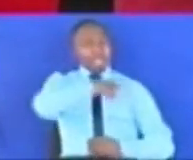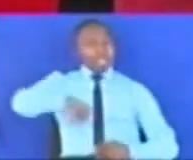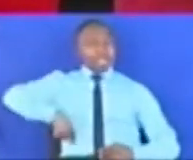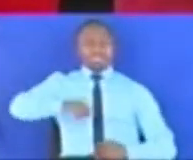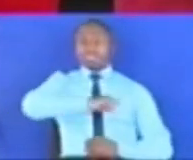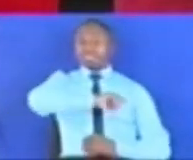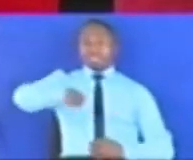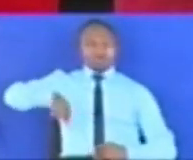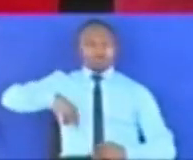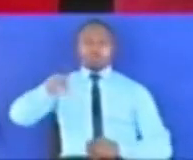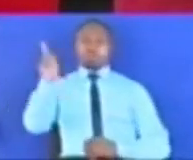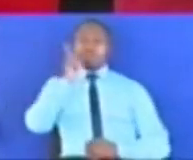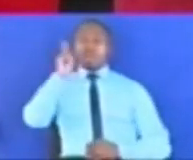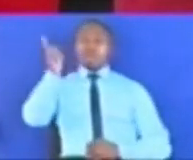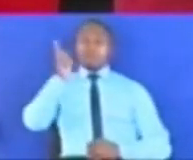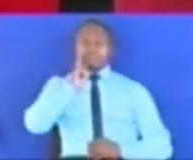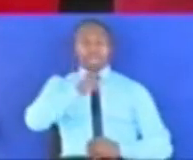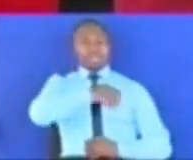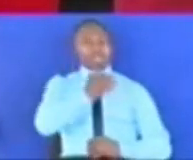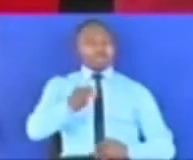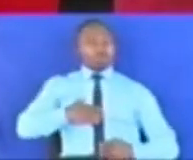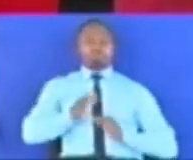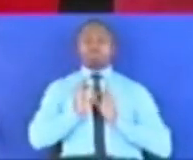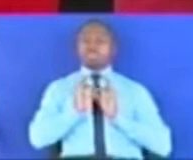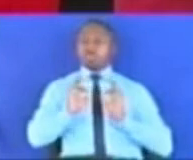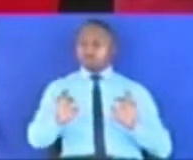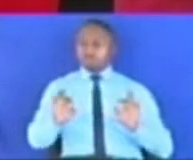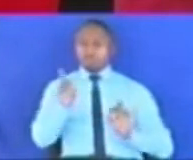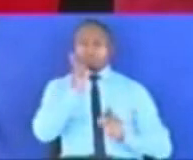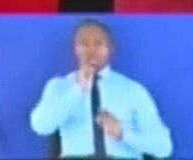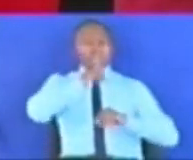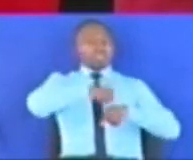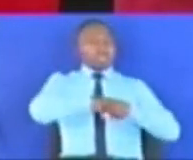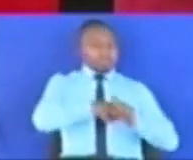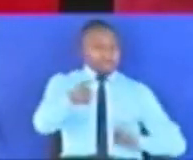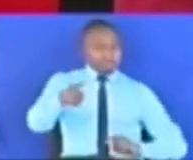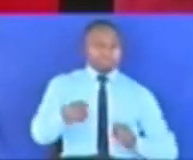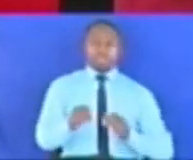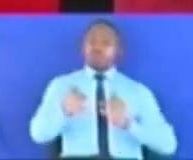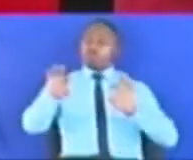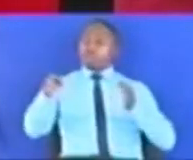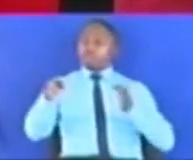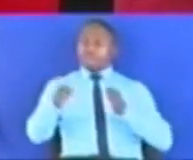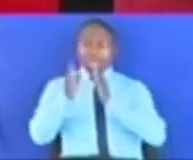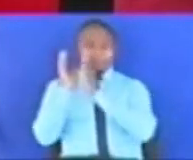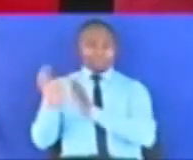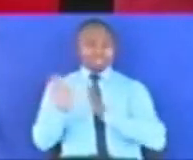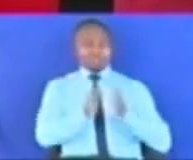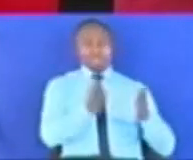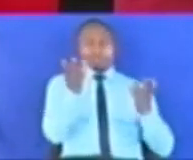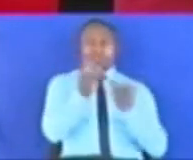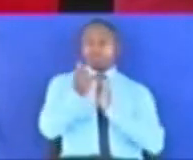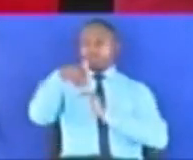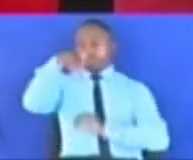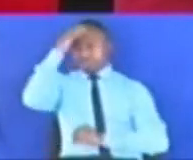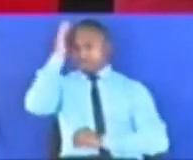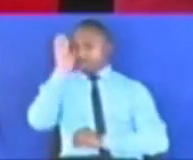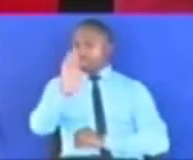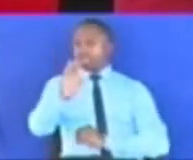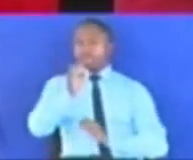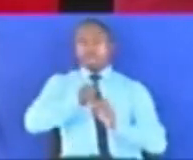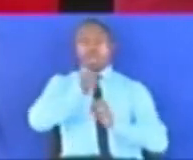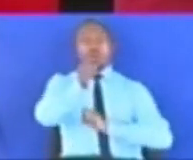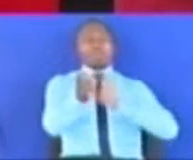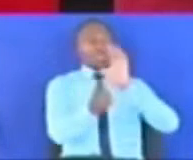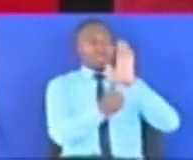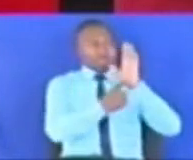mama yetu kipenzi Mama Samia Suluhu Hassan, kwani jinsi alivyojipanga na serikali yake ya awamu ya sita